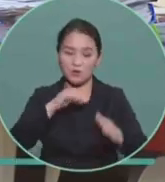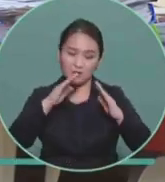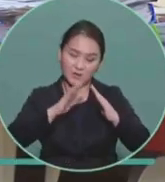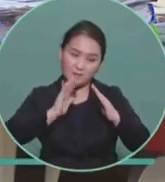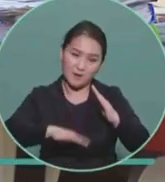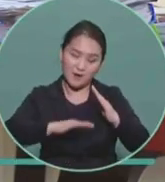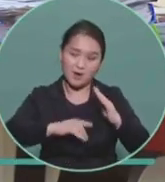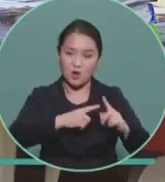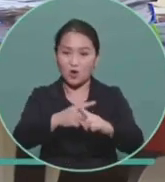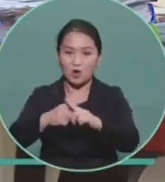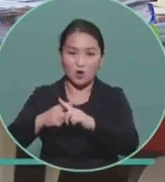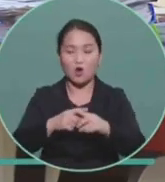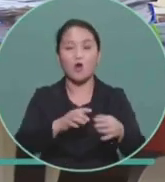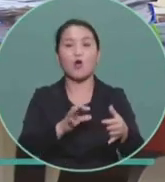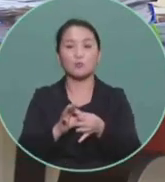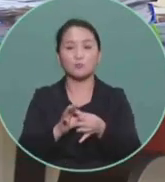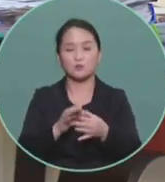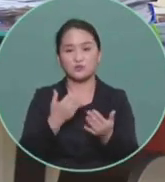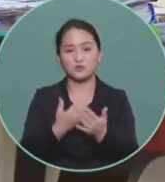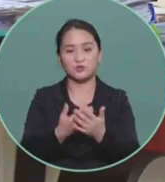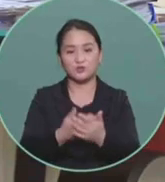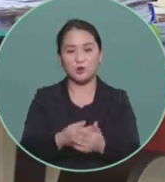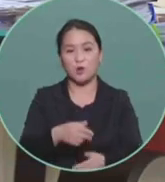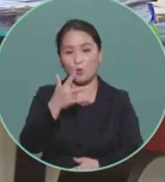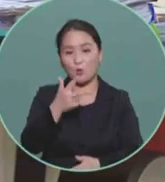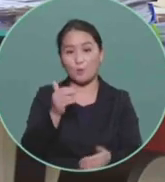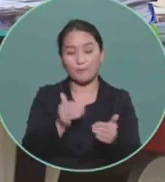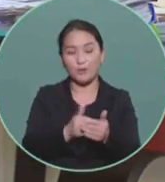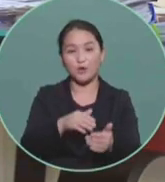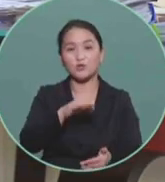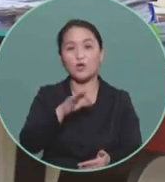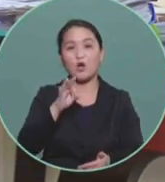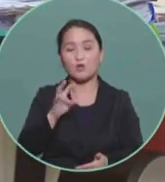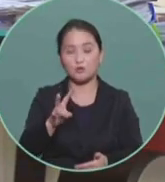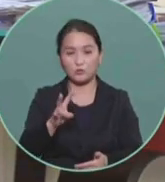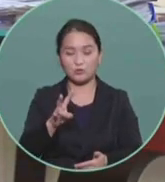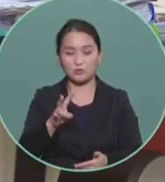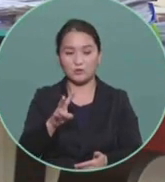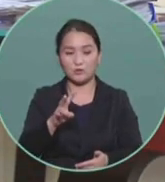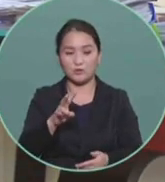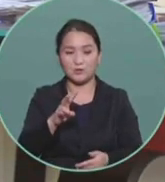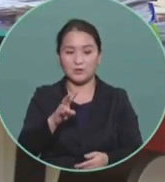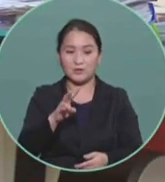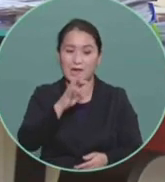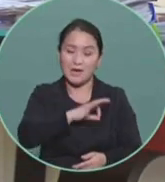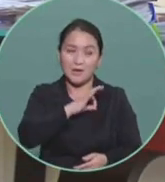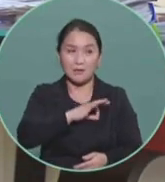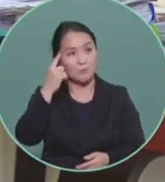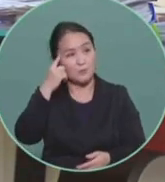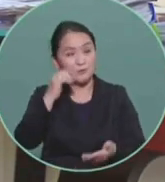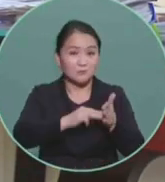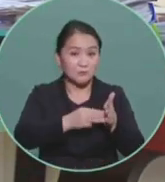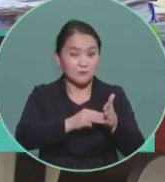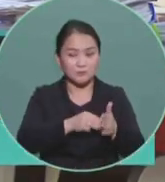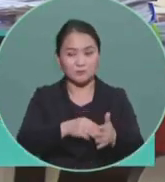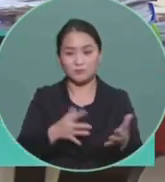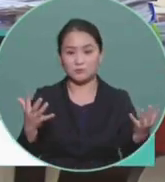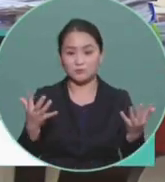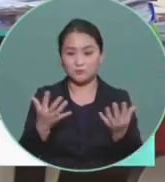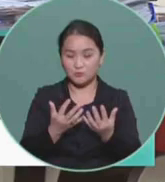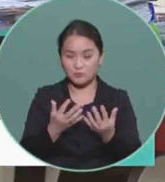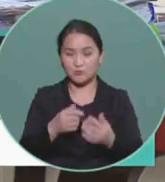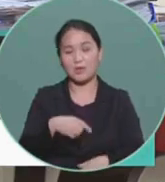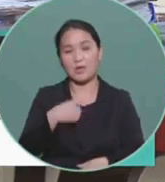оройтой холбоотой асуудал байна. Дунджаар 30,000 тооныг одоо төлнө гэж үзэх юм бол энэ бол их